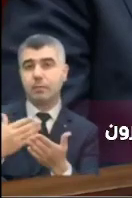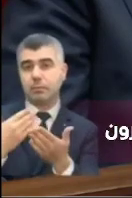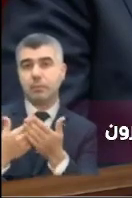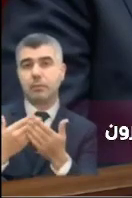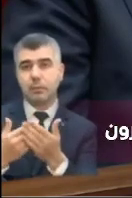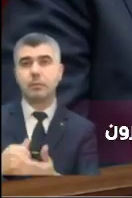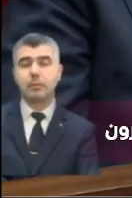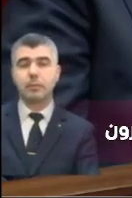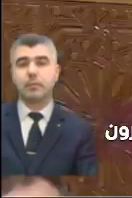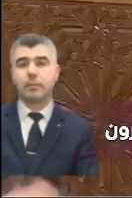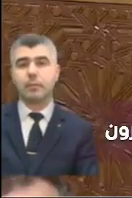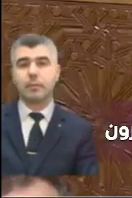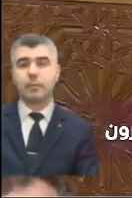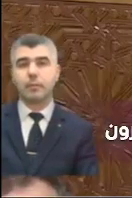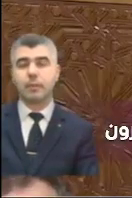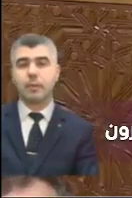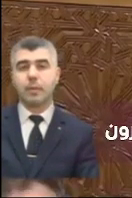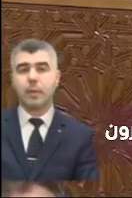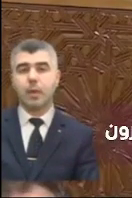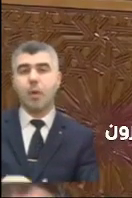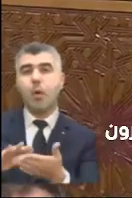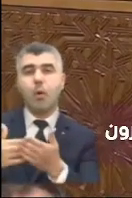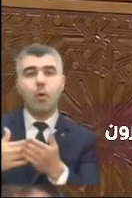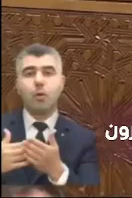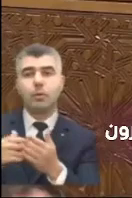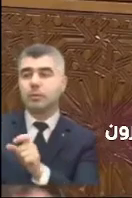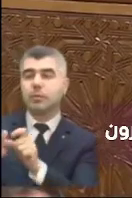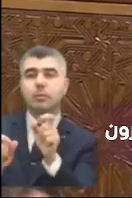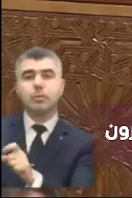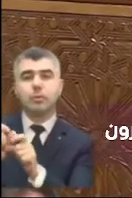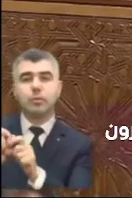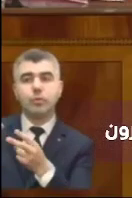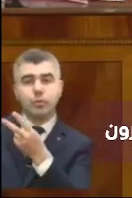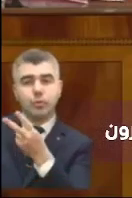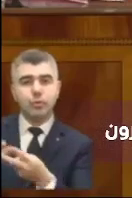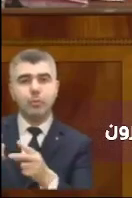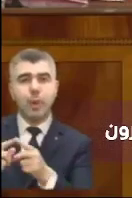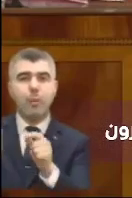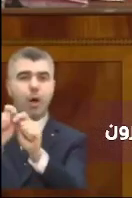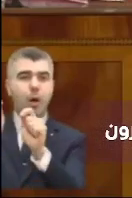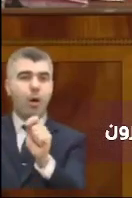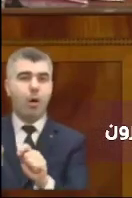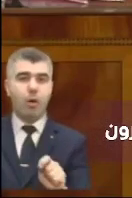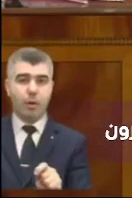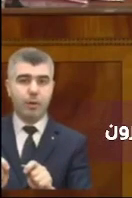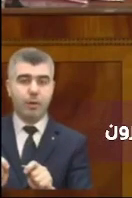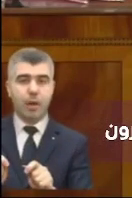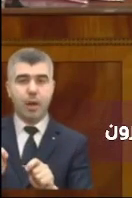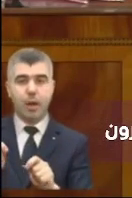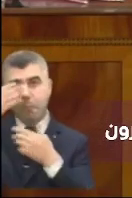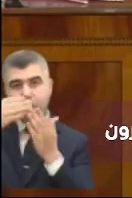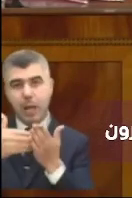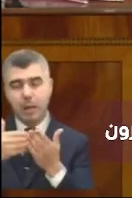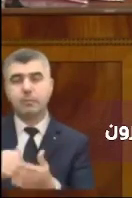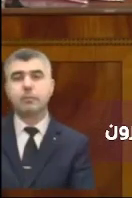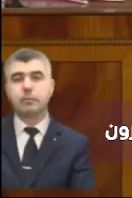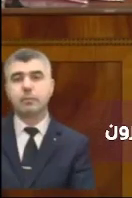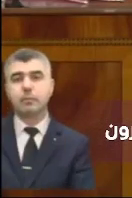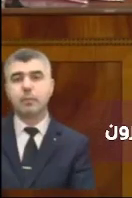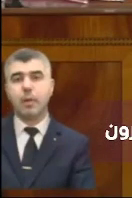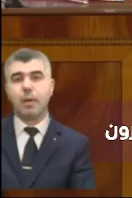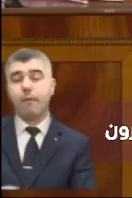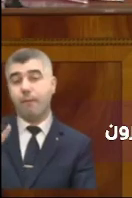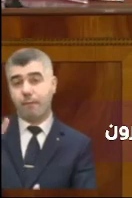تشعر فرنسا بالامتنان لكل هؤلاء الرجال الذين جاءوا من المغرب الذين جاءوا لفرنسا لتحرير